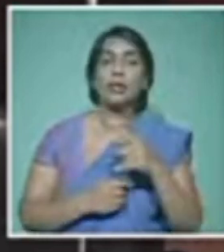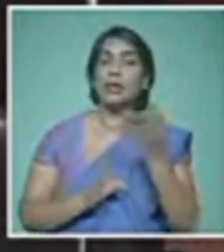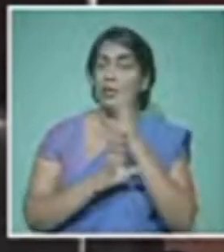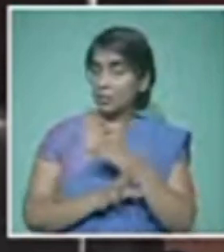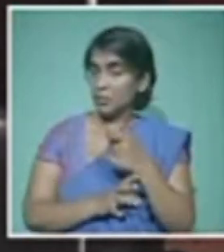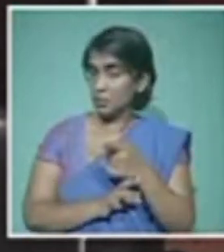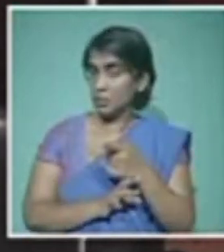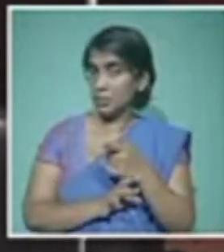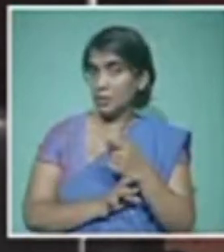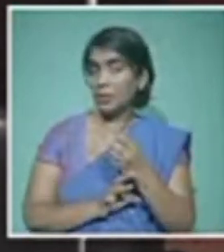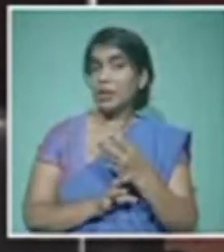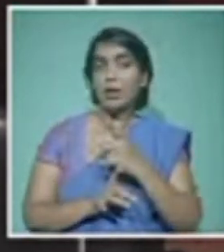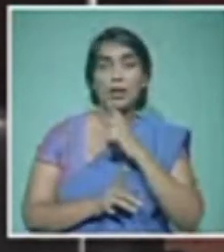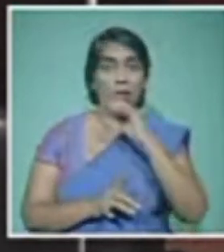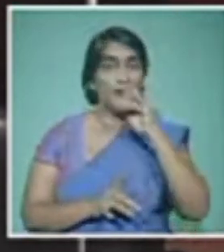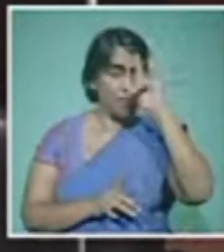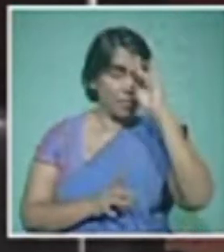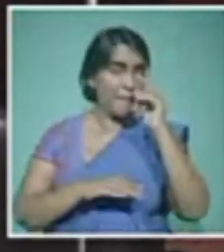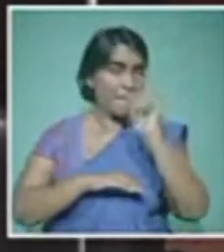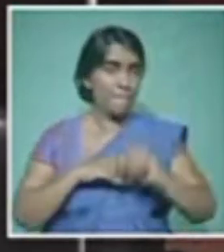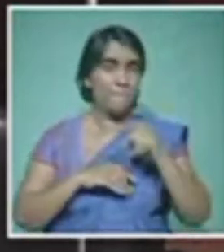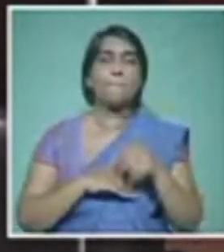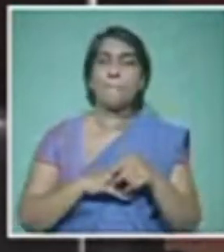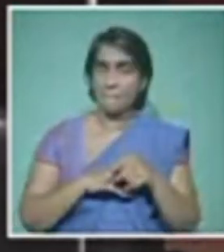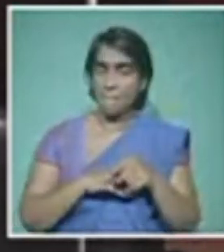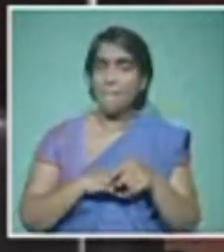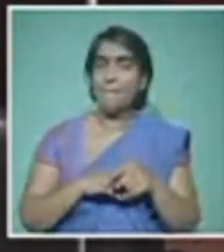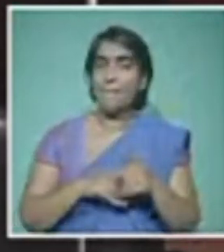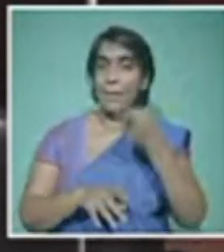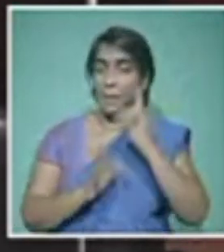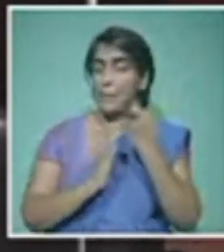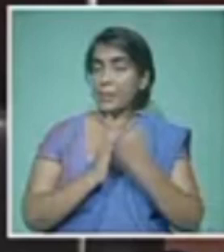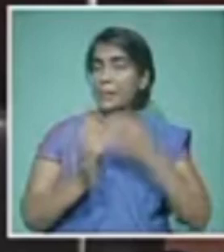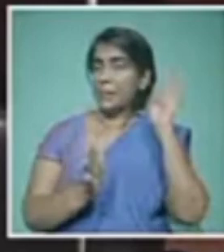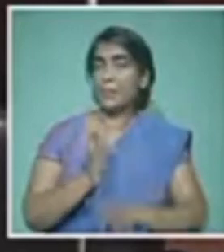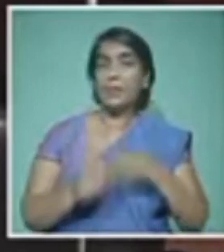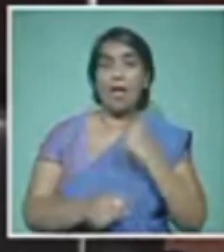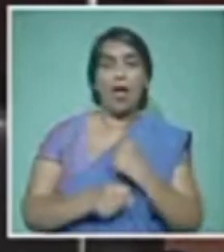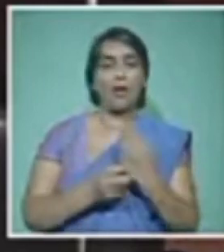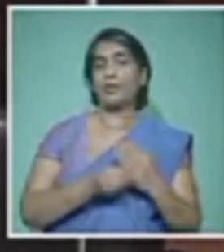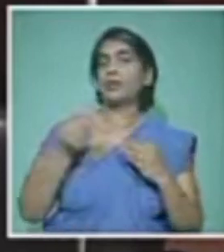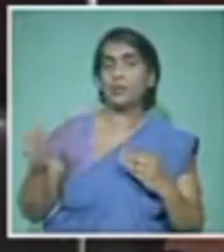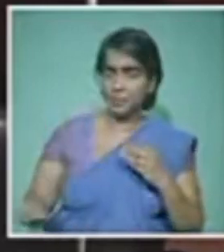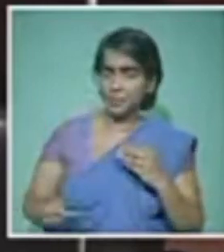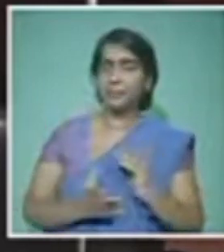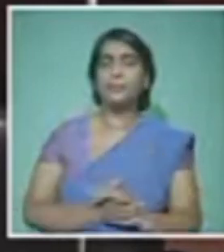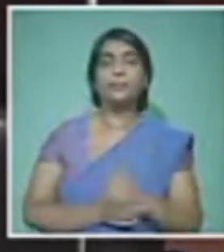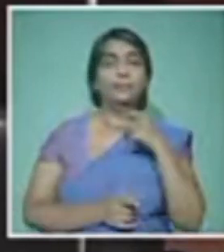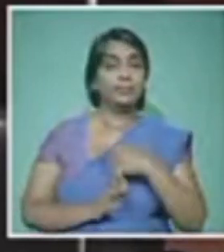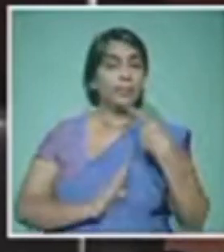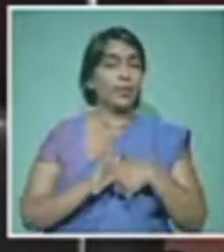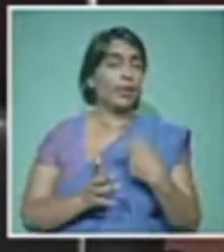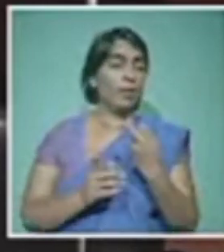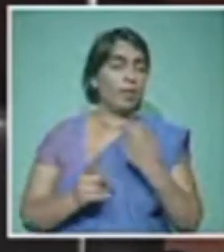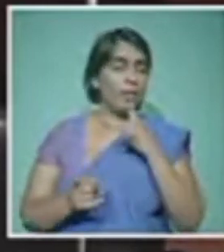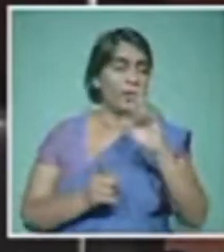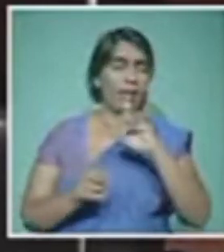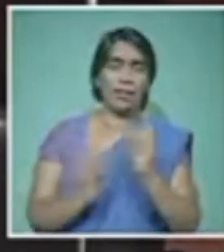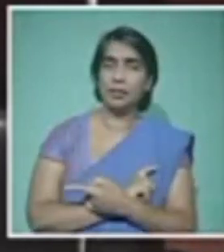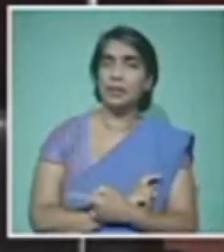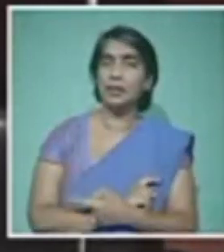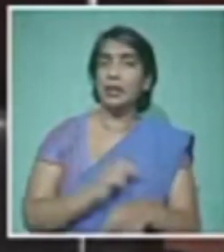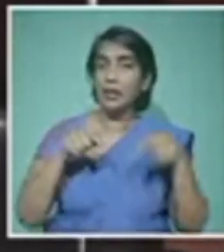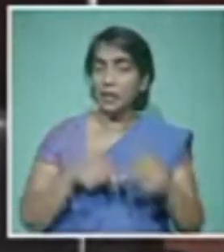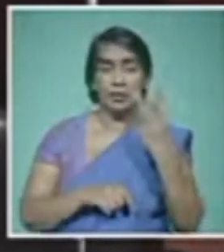කාලේ සභානායකතුමයි කුමන්ත්‍රණ කළා ස්ථාවර නියෝග අතරලා ආණ්ඩු පක්ෂයට දුන්නා. ඒගොල්ලෝ රටේ මුදල් තත්ත්වය හැංගුවා.